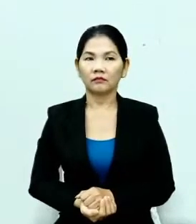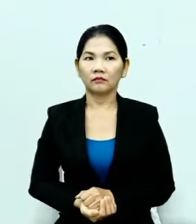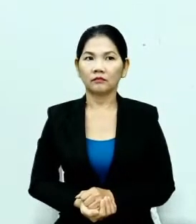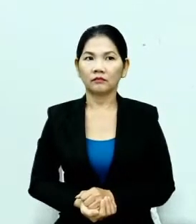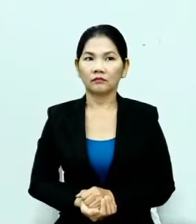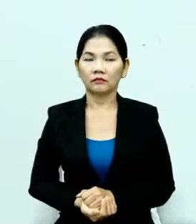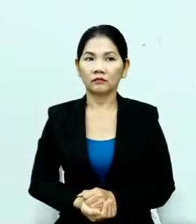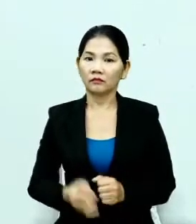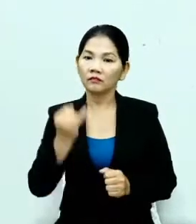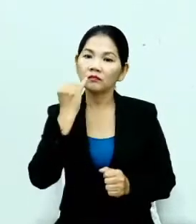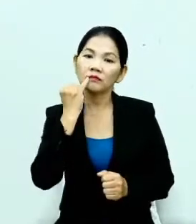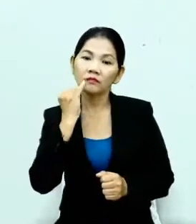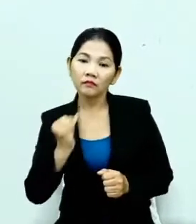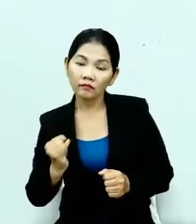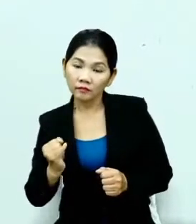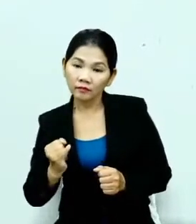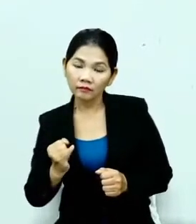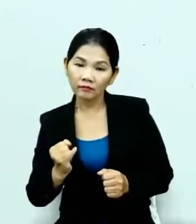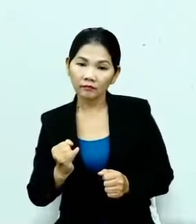chạy tiệt ạt con